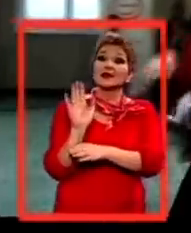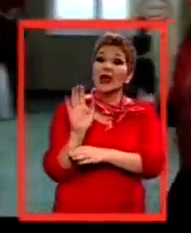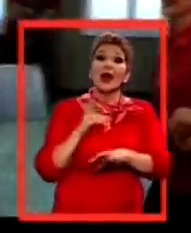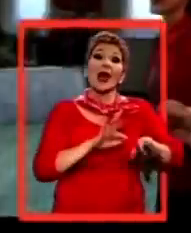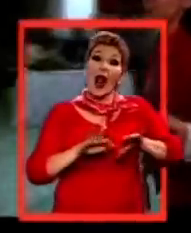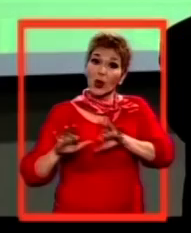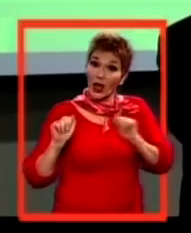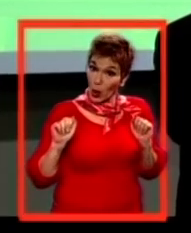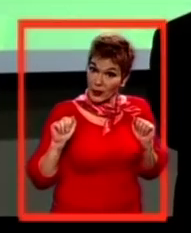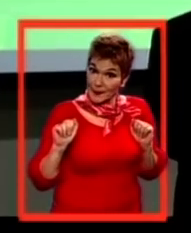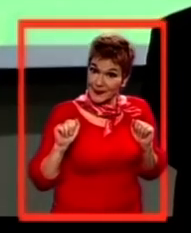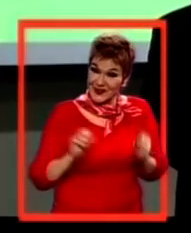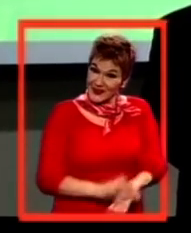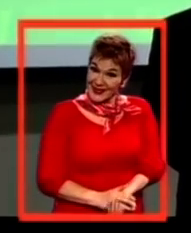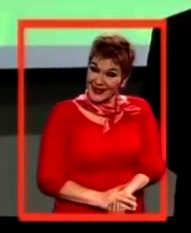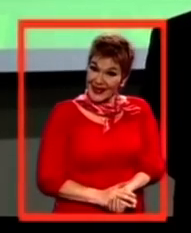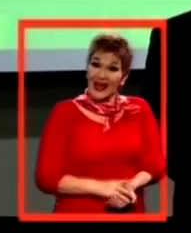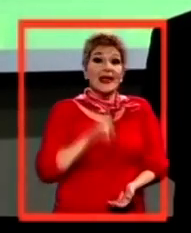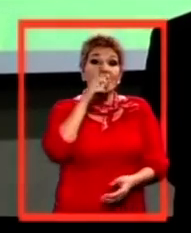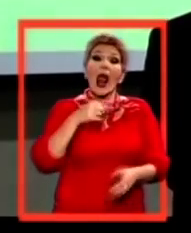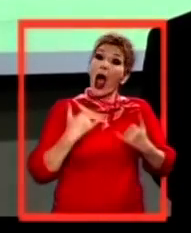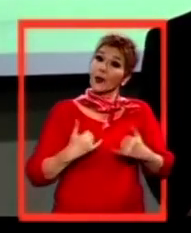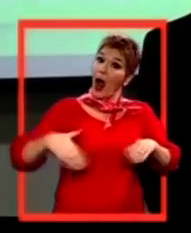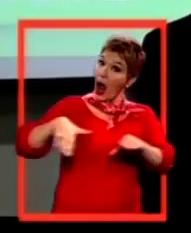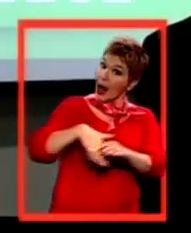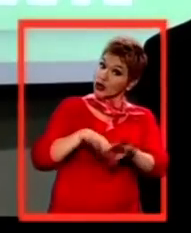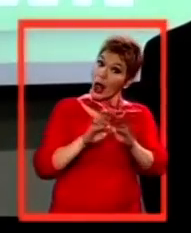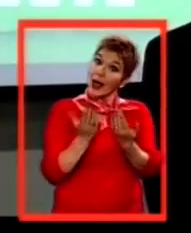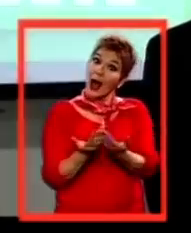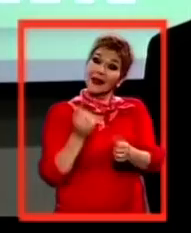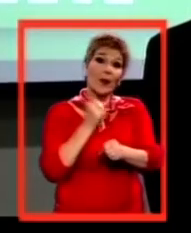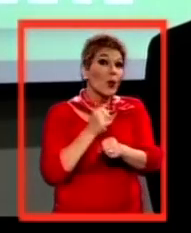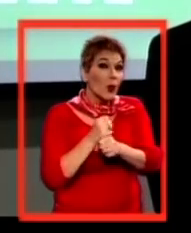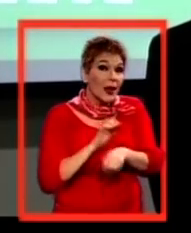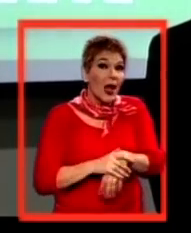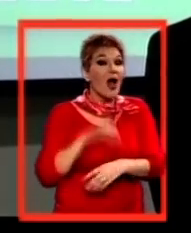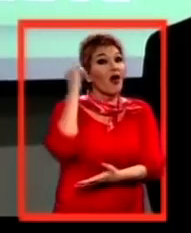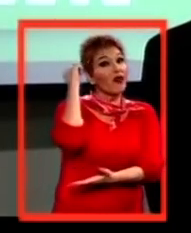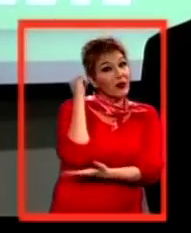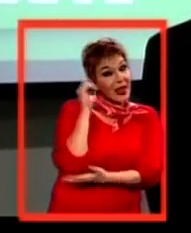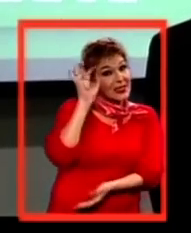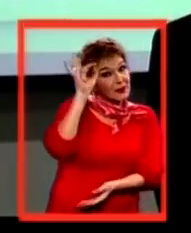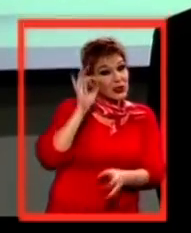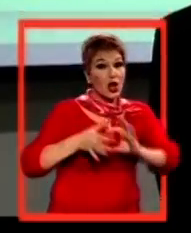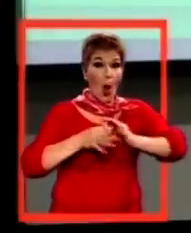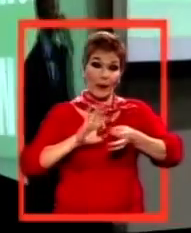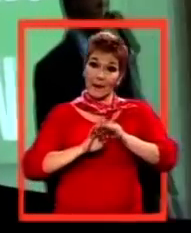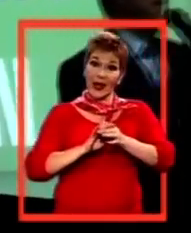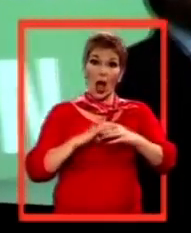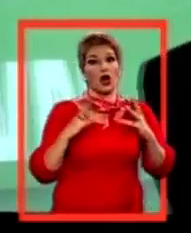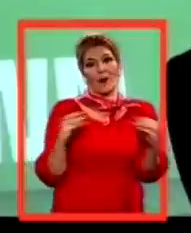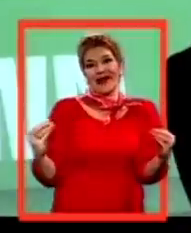operator calculator. Sunt angajat cu carte de muncă la Fundația Special Olympics